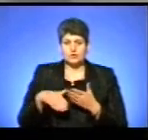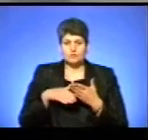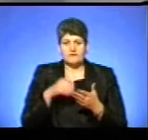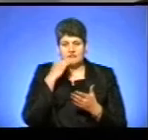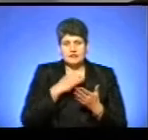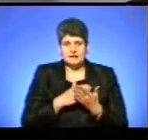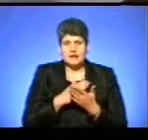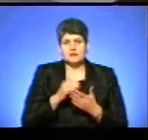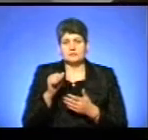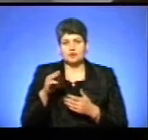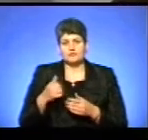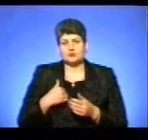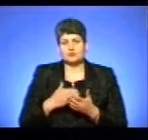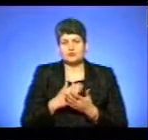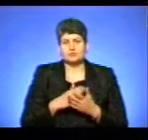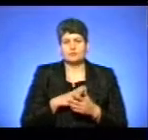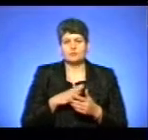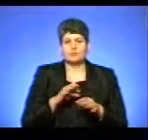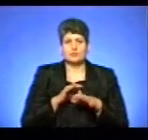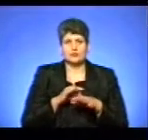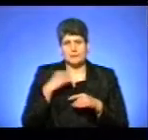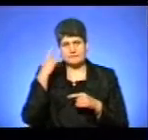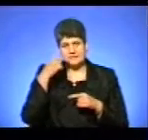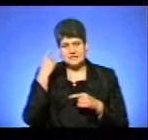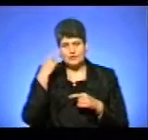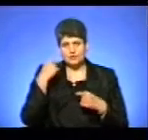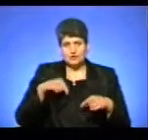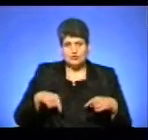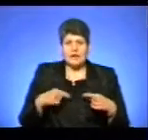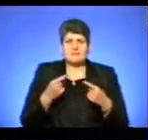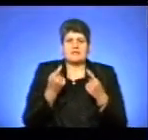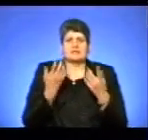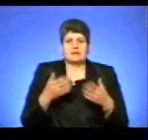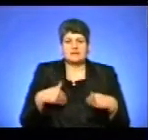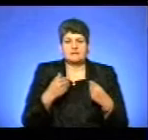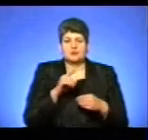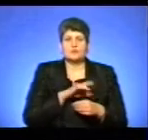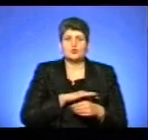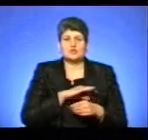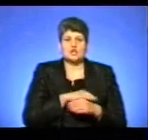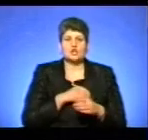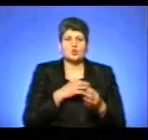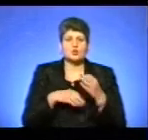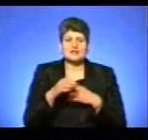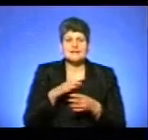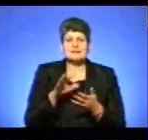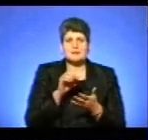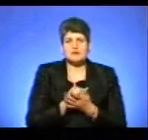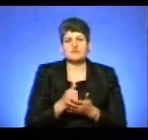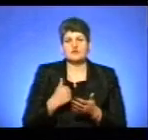та військовослужбовцям проходити психологічну реабілітацію, надаватимуть ветеранам юридичні консультації і